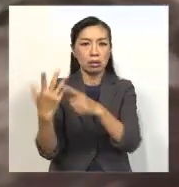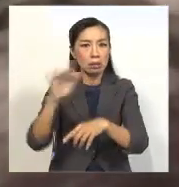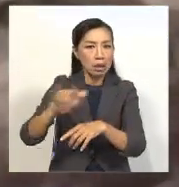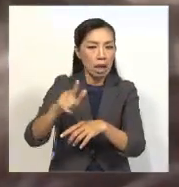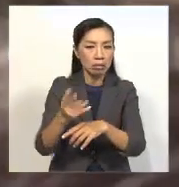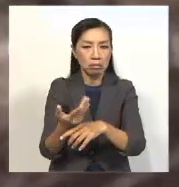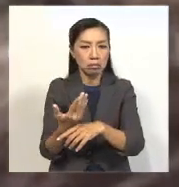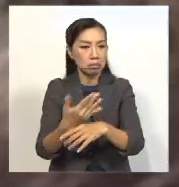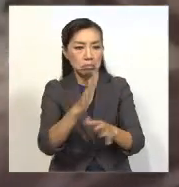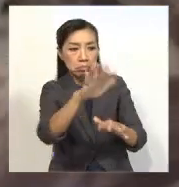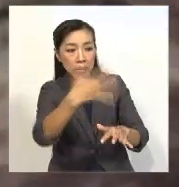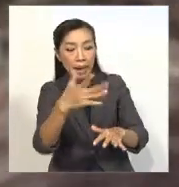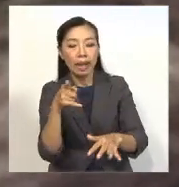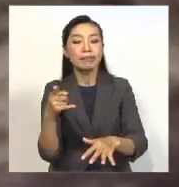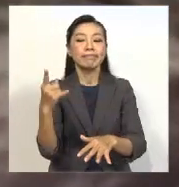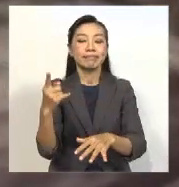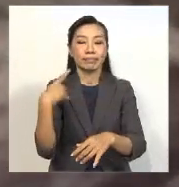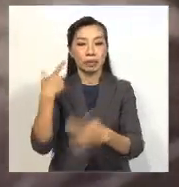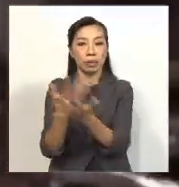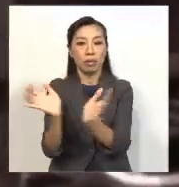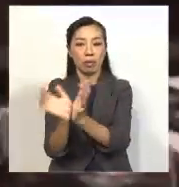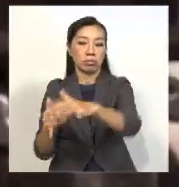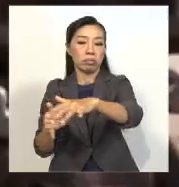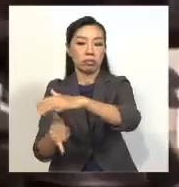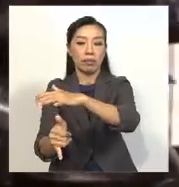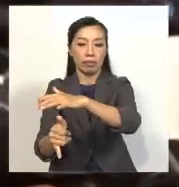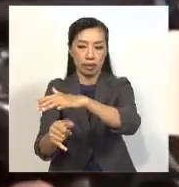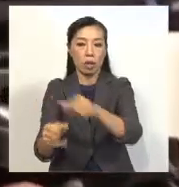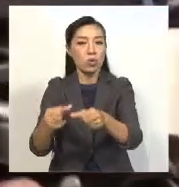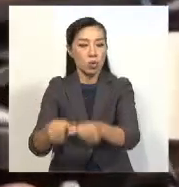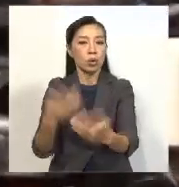เจ้าหน้าที่ราชทัณฑ์จึงควบคุมตัวไปคุมขังที่เรือนจำพิเศษกรุงเทพครับ